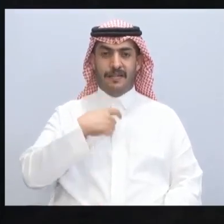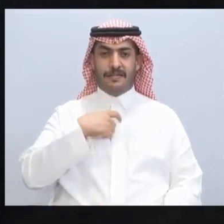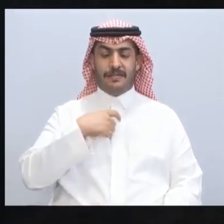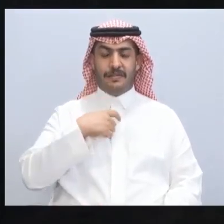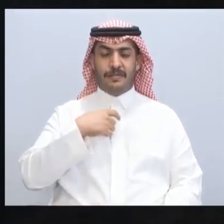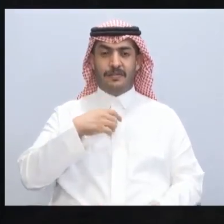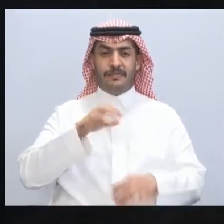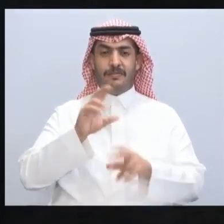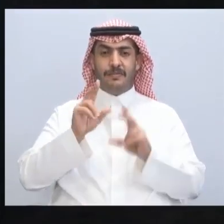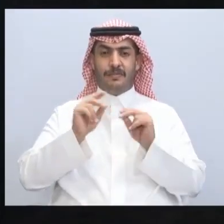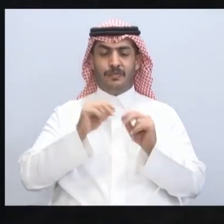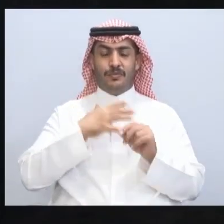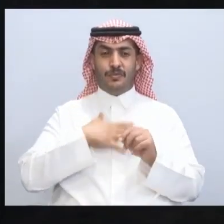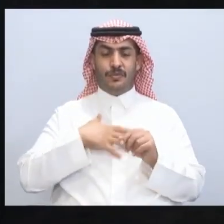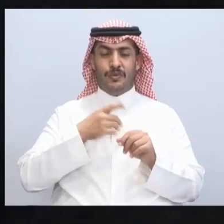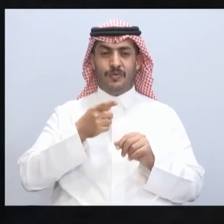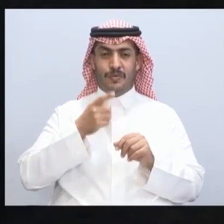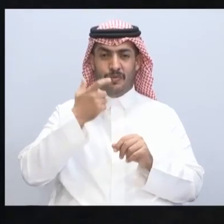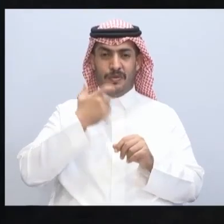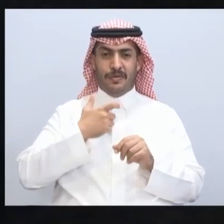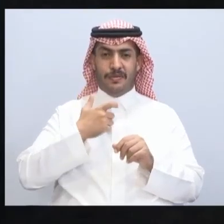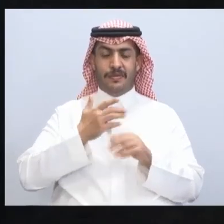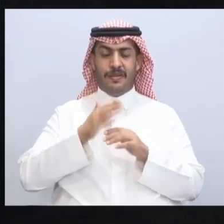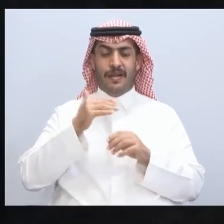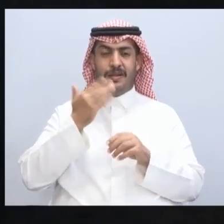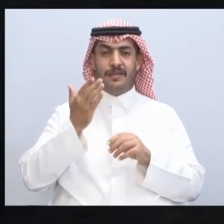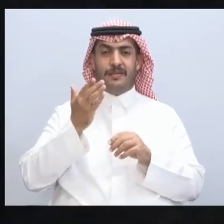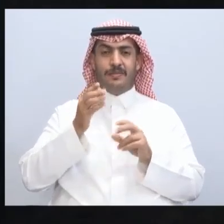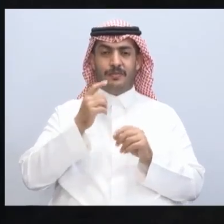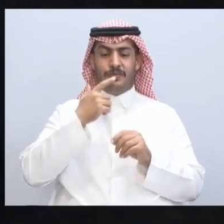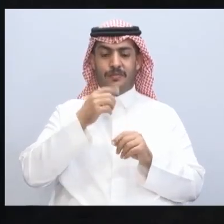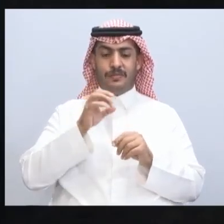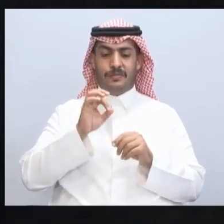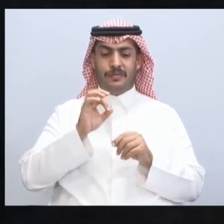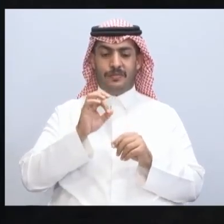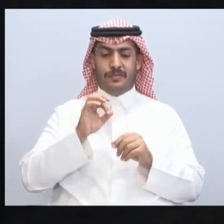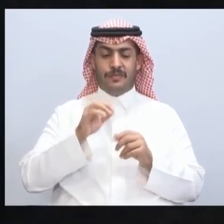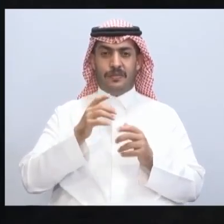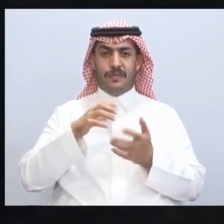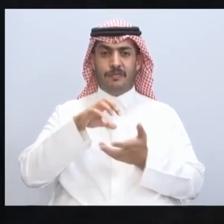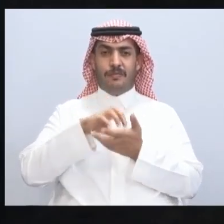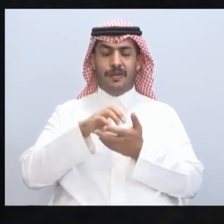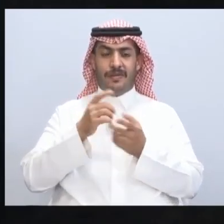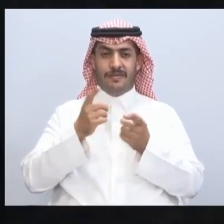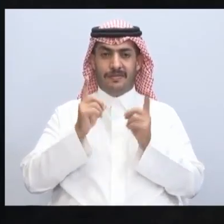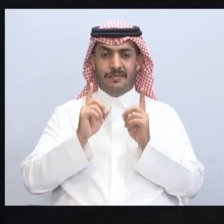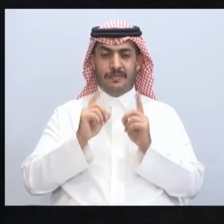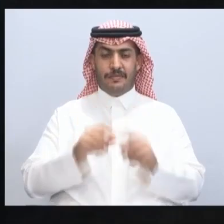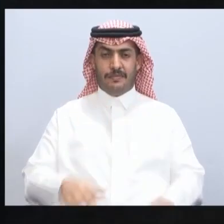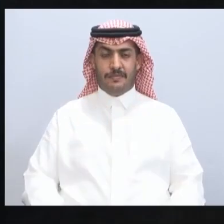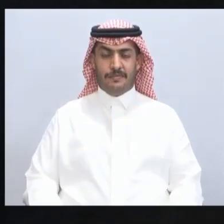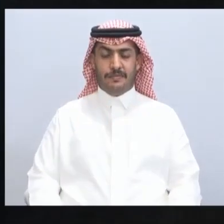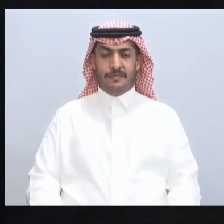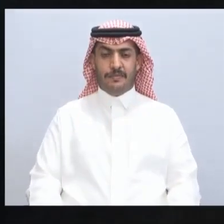البشريه مثل الشعور بالوحده خارجيه وهي في البيئه المحيطه بارك الله